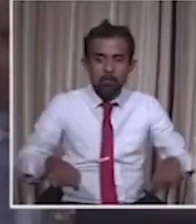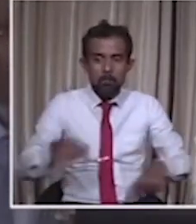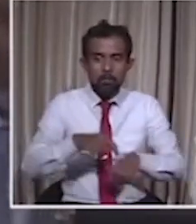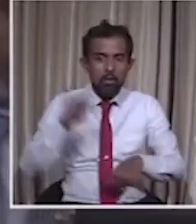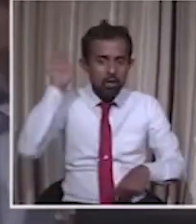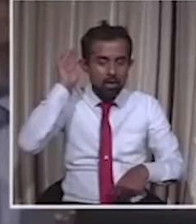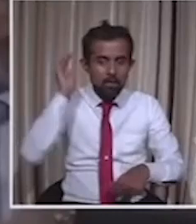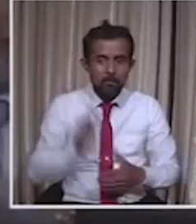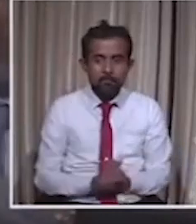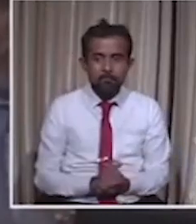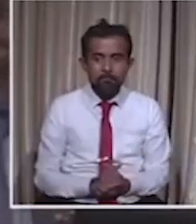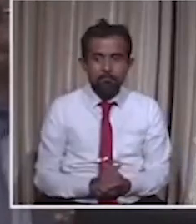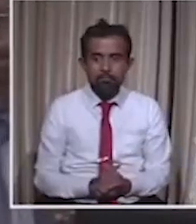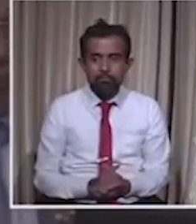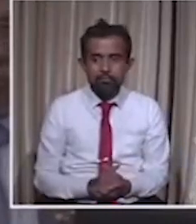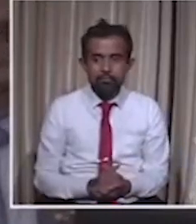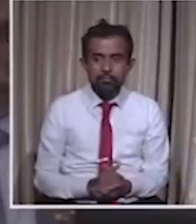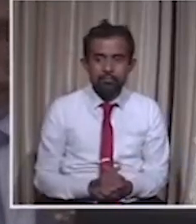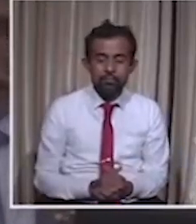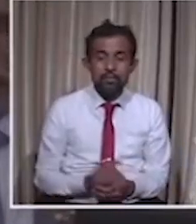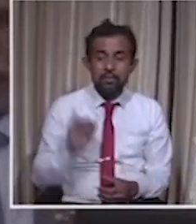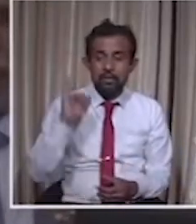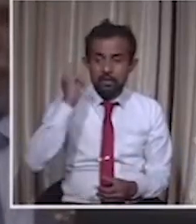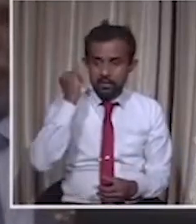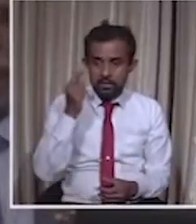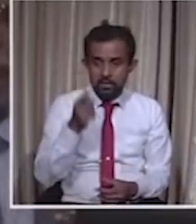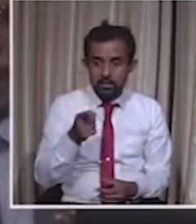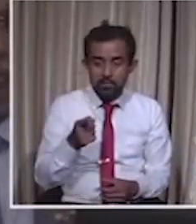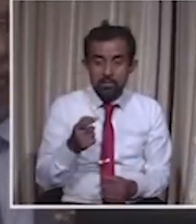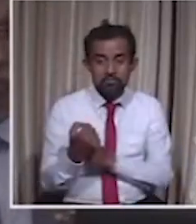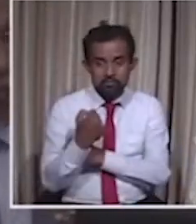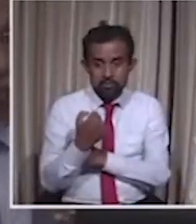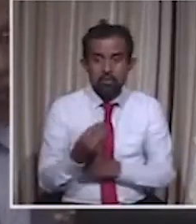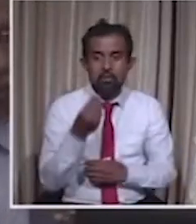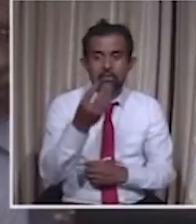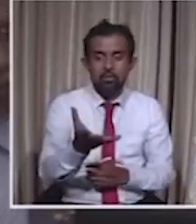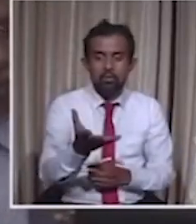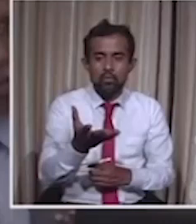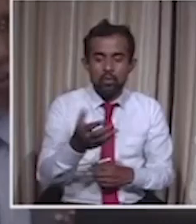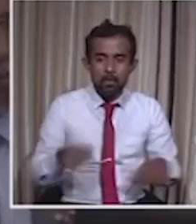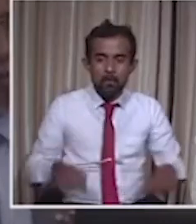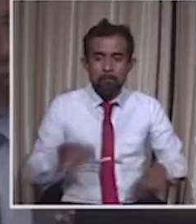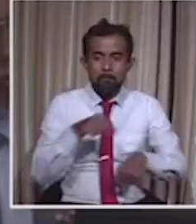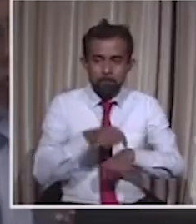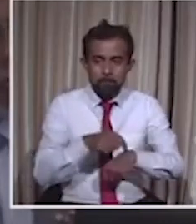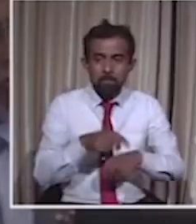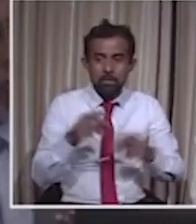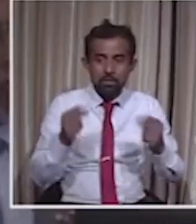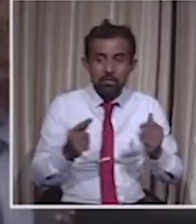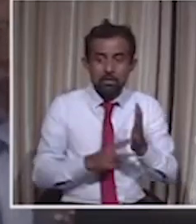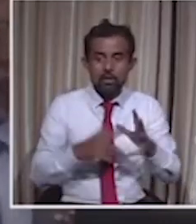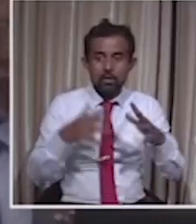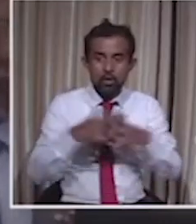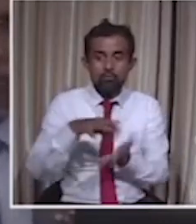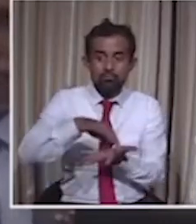කරනවා. ඒ වගේම හමුදාවේ නිලධාරීන්ට මේ වෙලාවේ අපි ශක්තිය දෙන්න ඕනේ. මේ අපි මේ වෙලාවේ මේ හදිසි නීතිය සම්මත